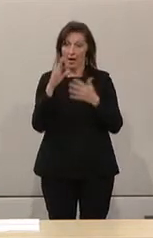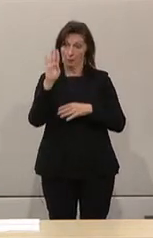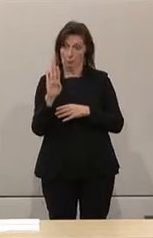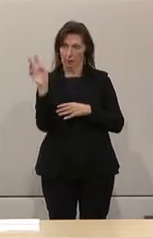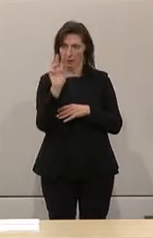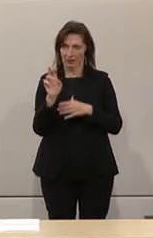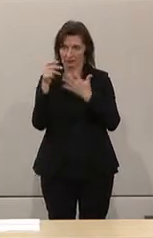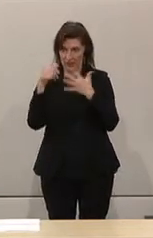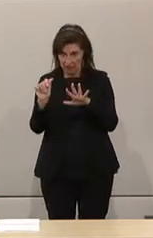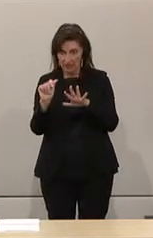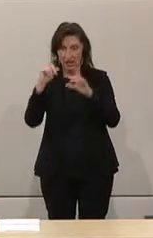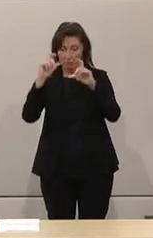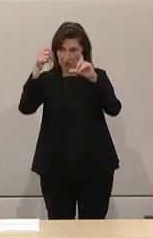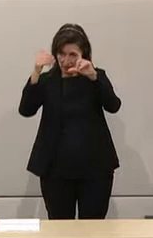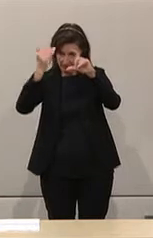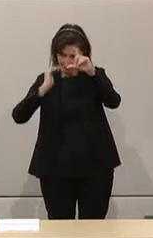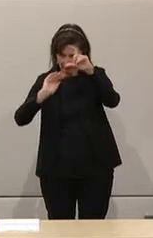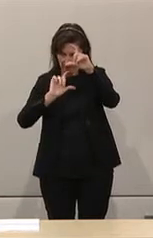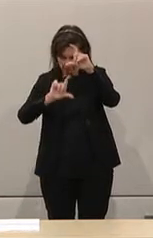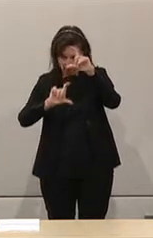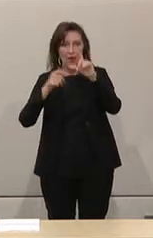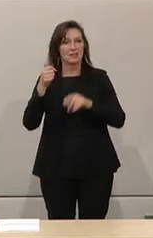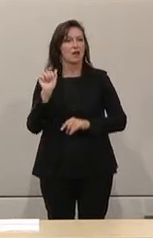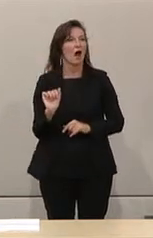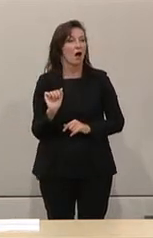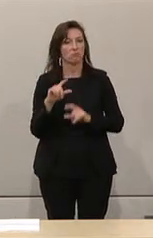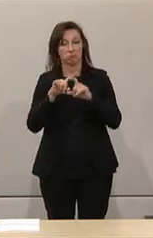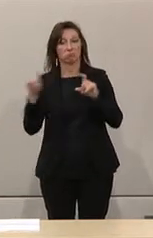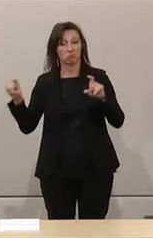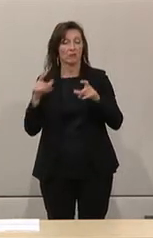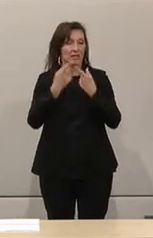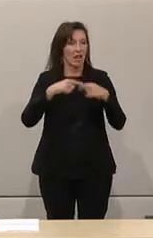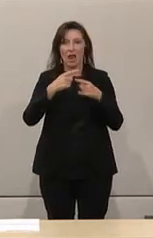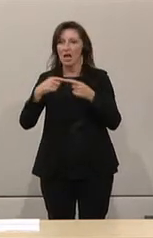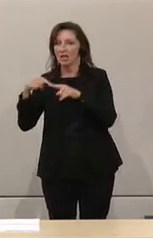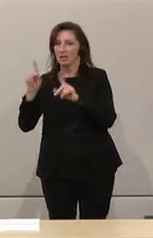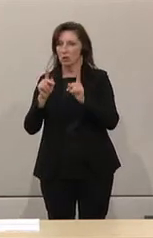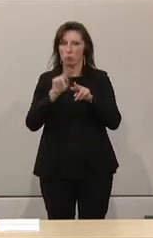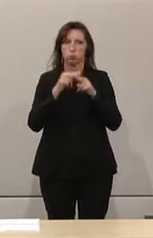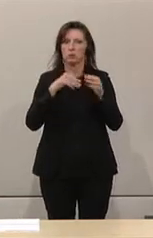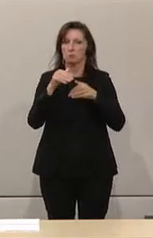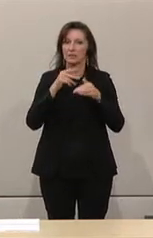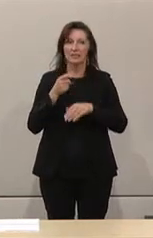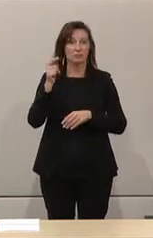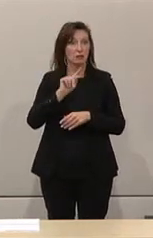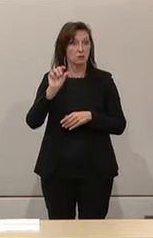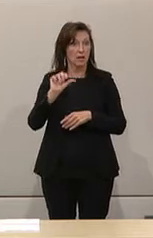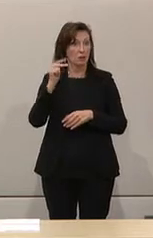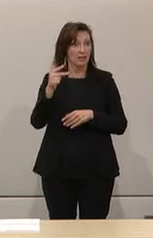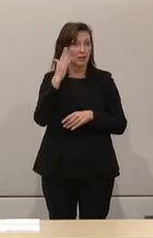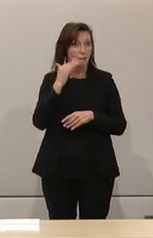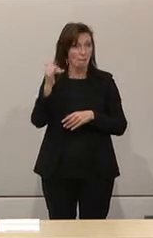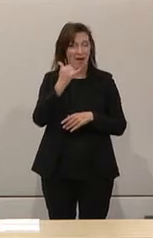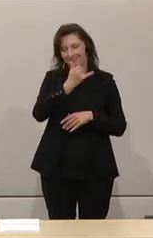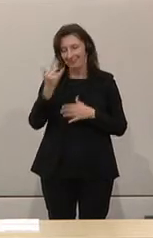16 wird nach Absatz 1 folgender Absatz 1a eingefügt. 1a, die Länder haben dem Bundesminister für Finanzen bis zum 31. Mai eines